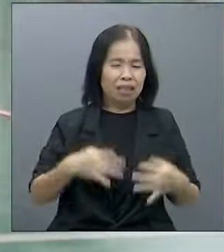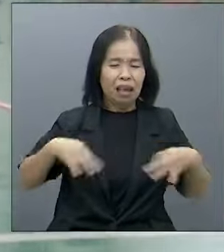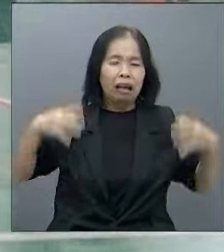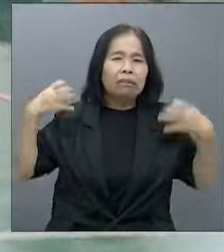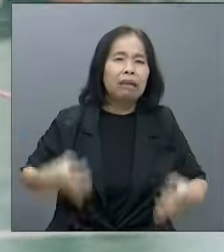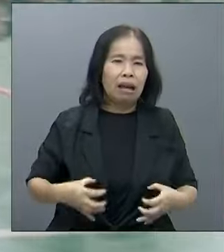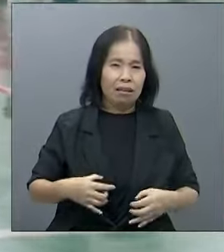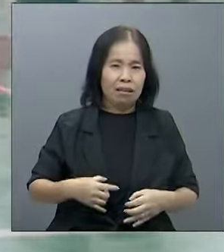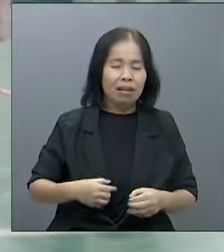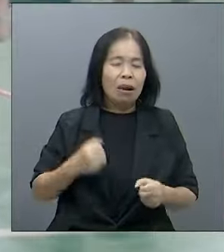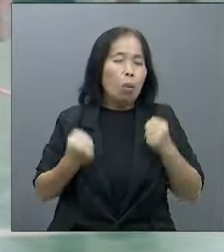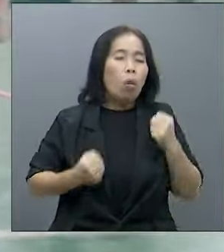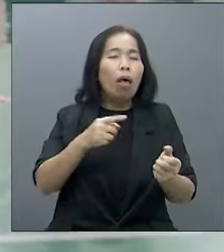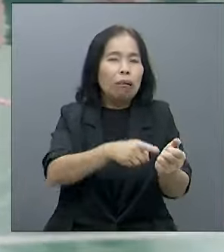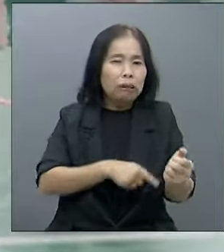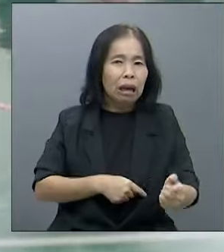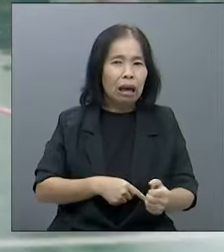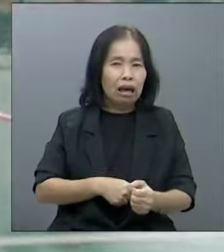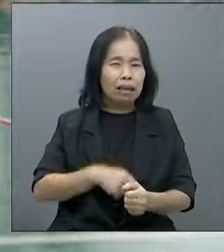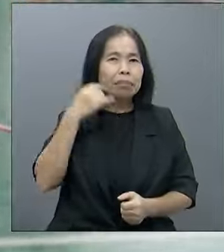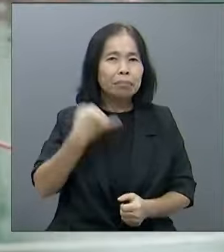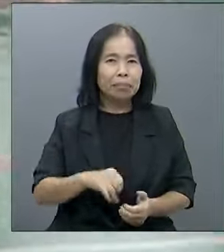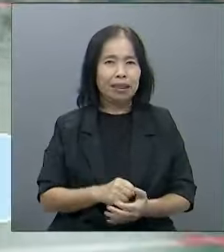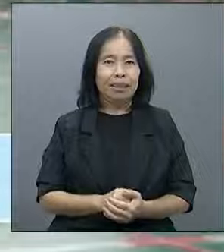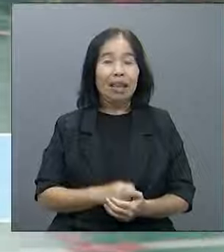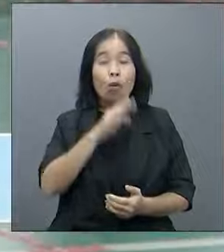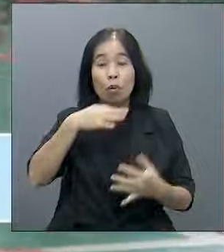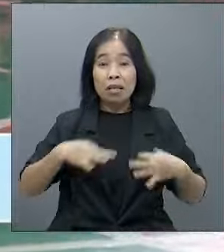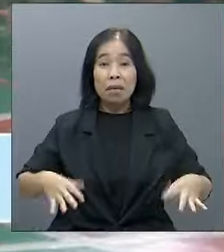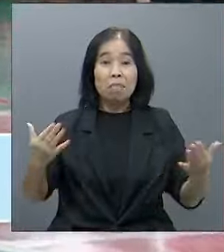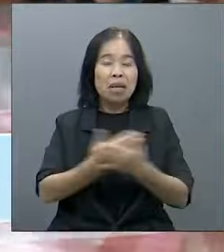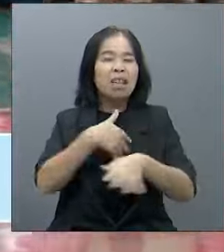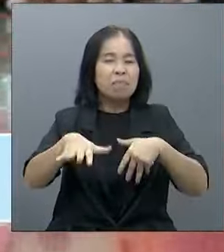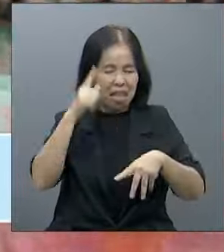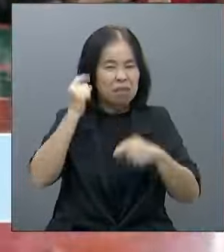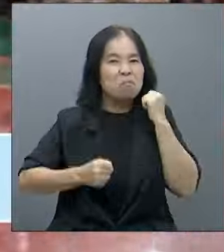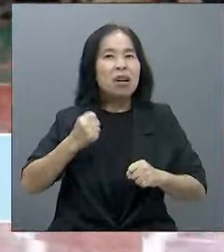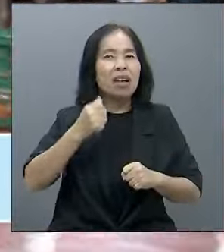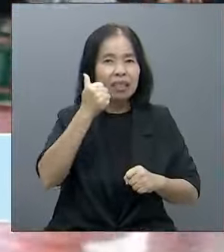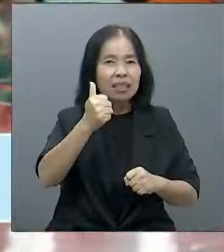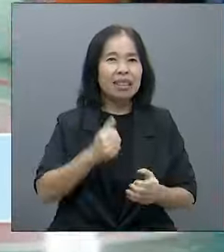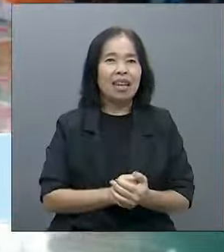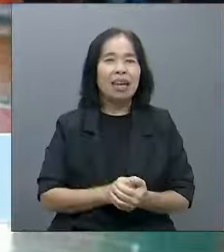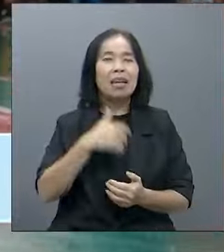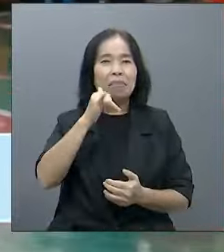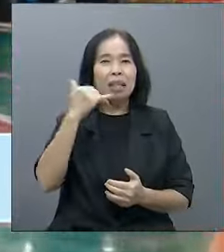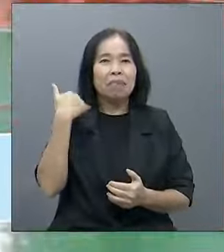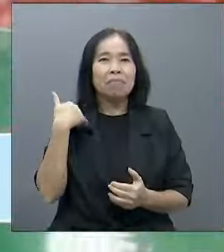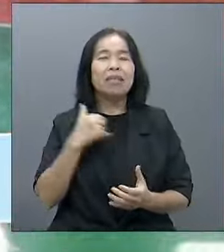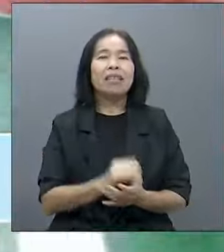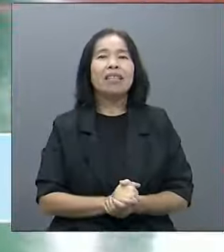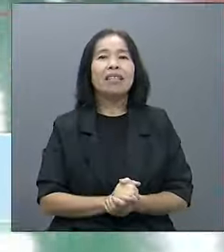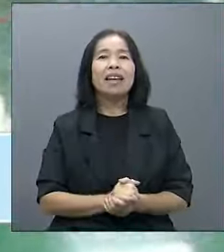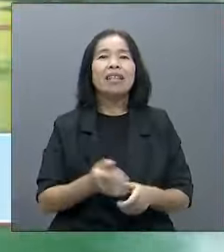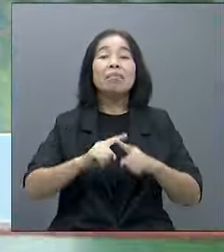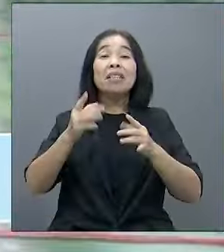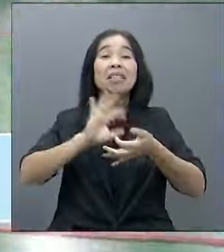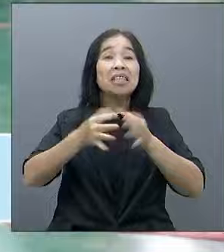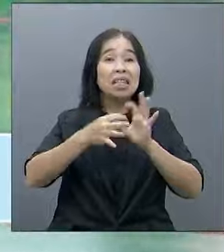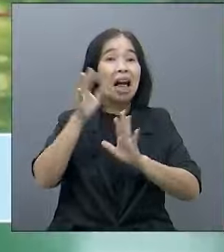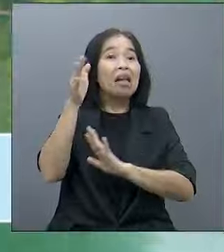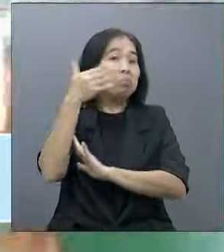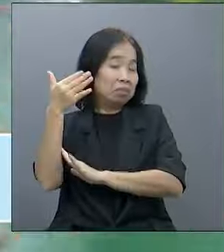ดที่ใส่นะฮะโอ้ที่เห็นเนี่ยคือสนุกสนานคุณผู้ชมครับเด็กเนี่ยอาจจะไม่ได้สนุกเท่าคนเชียร์เท่าไหร่นะลุ้นกว่ากีฬาระดับชาติครับกับการ